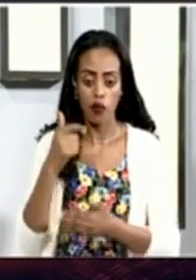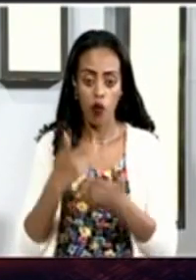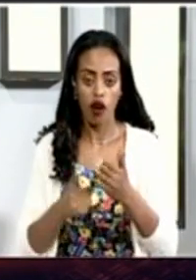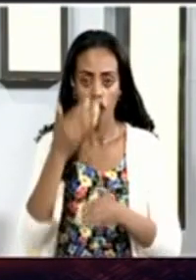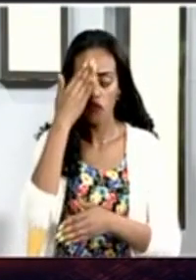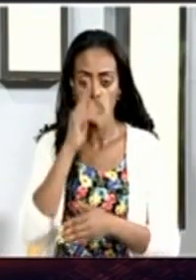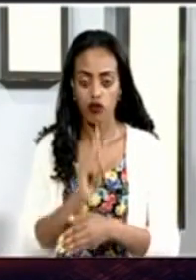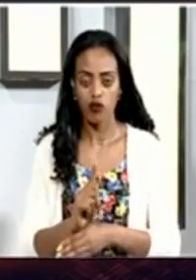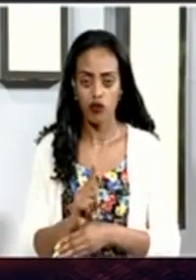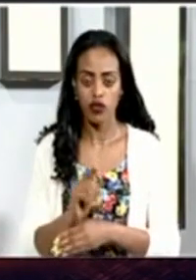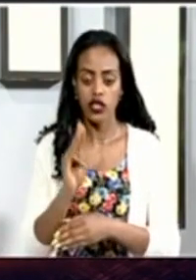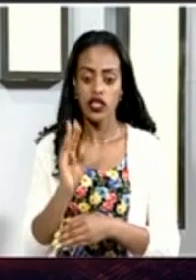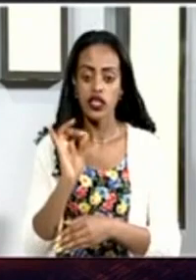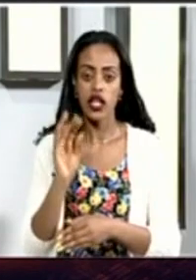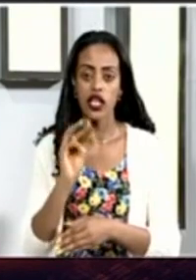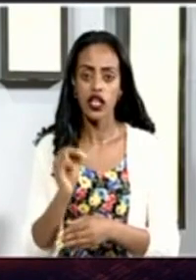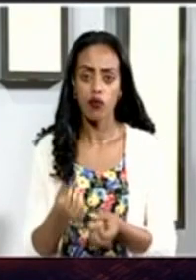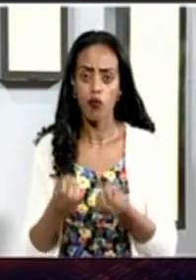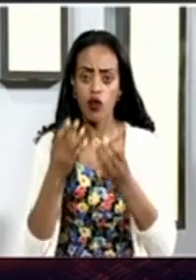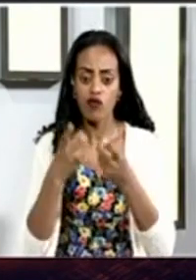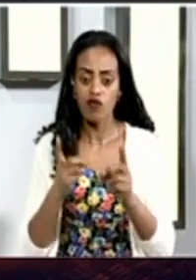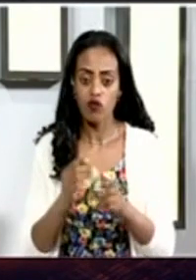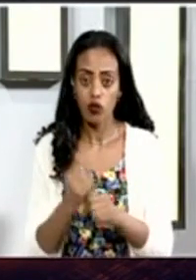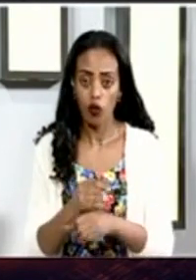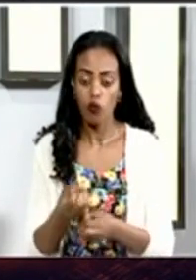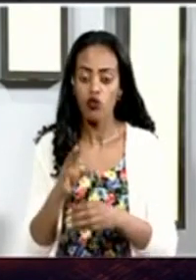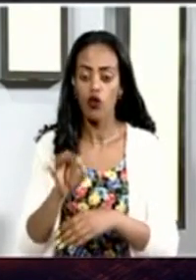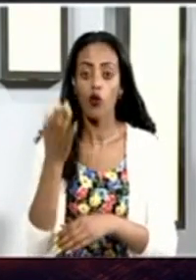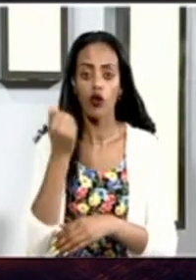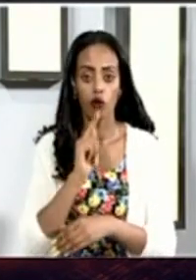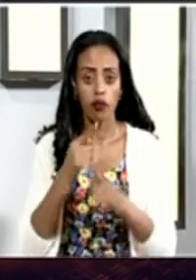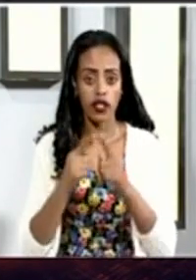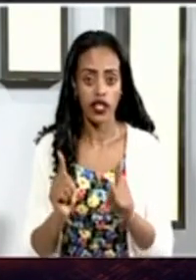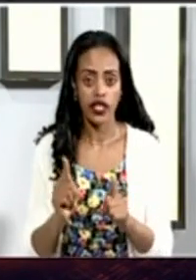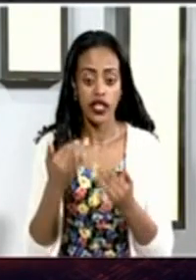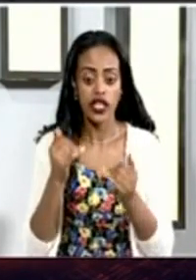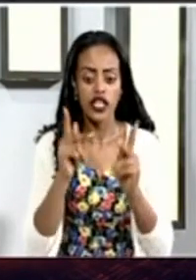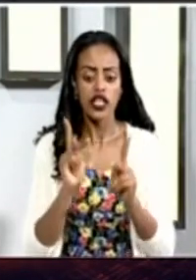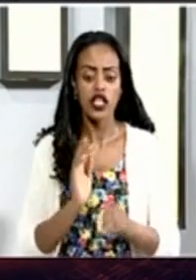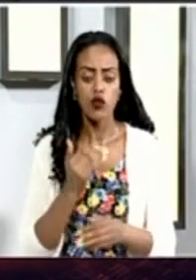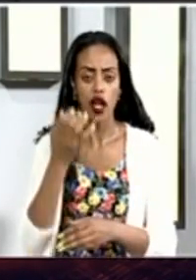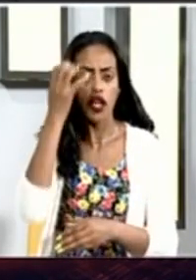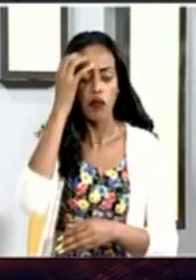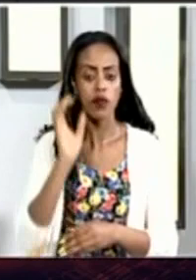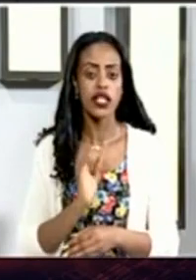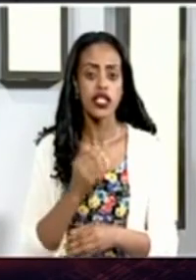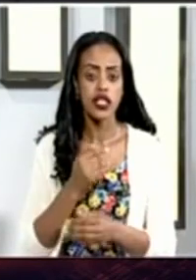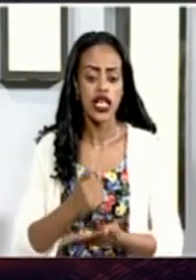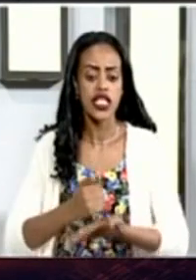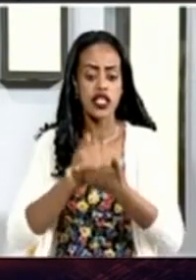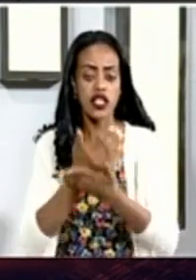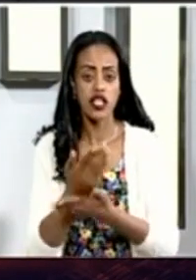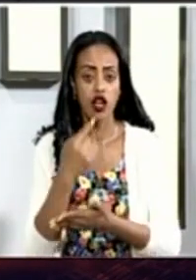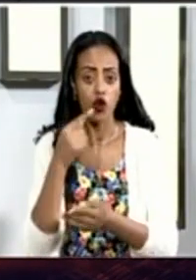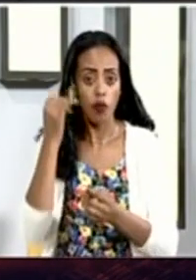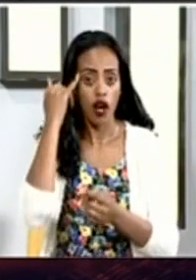فلاتيو سليت بوزحي تفريم بزحنا غريم كره خول نيرم جن حزبنا منغستنا زحجز زك ساعه